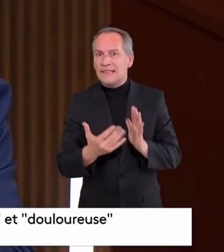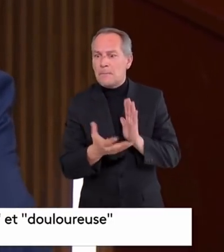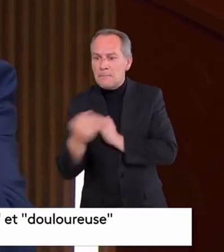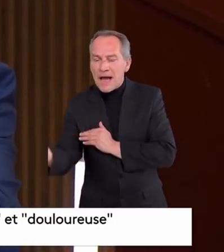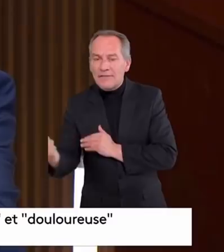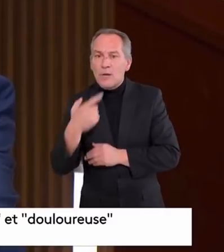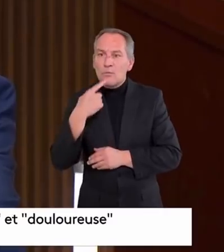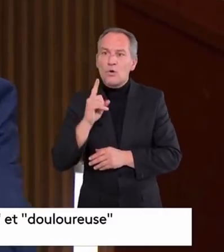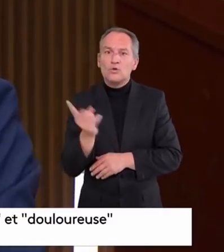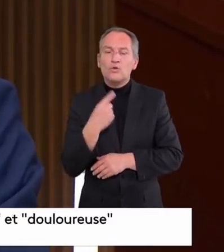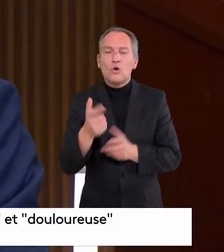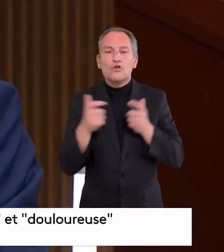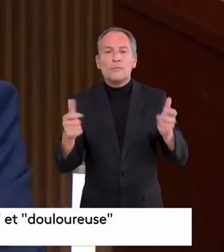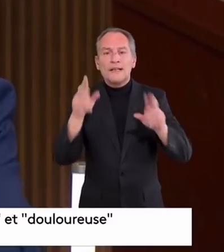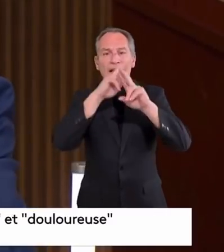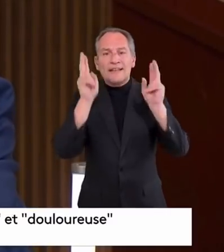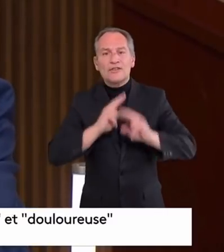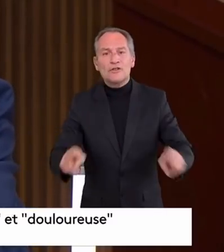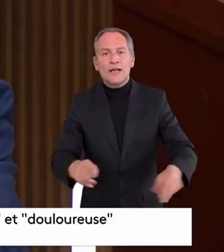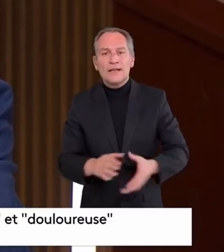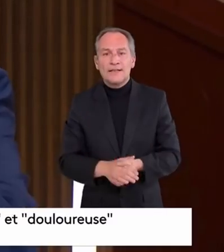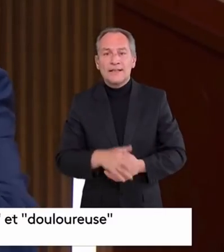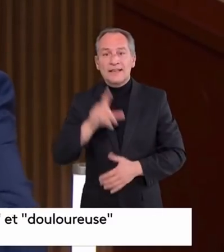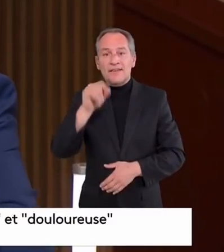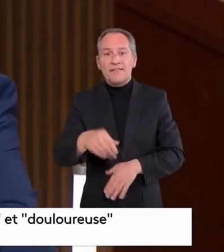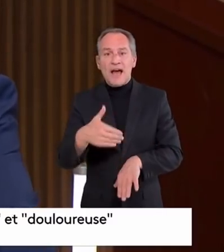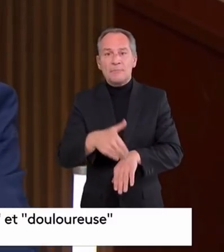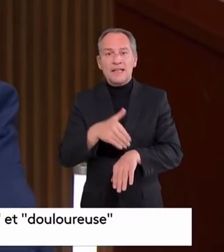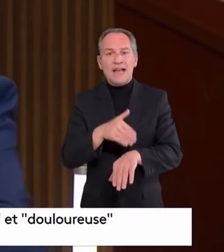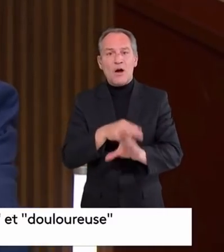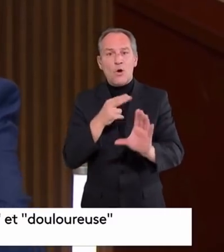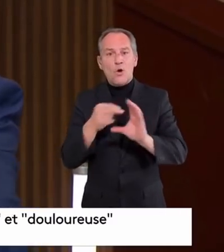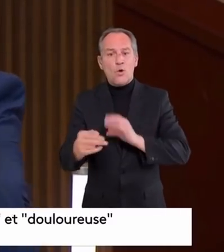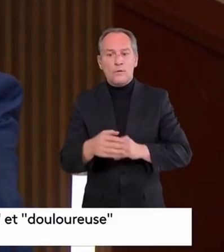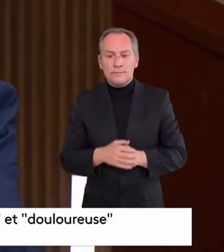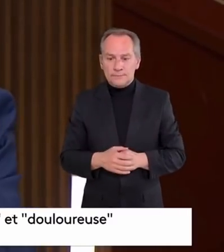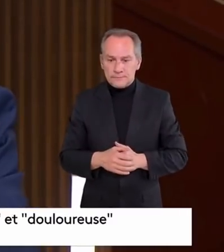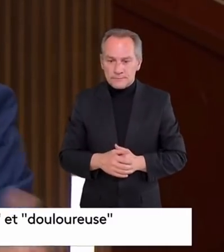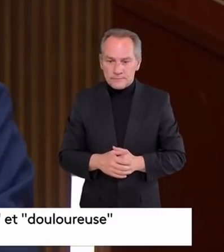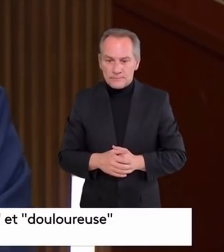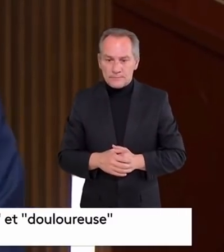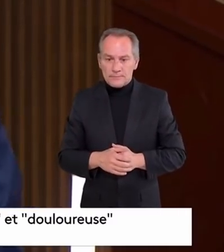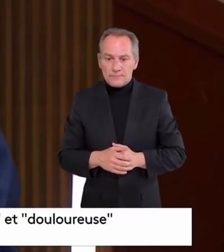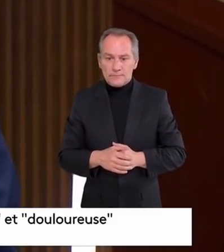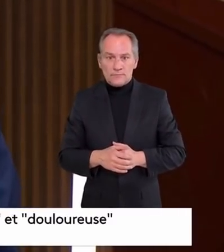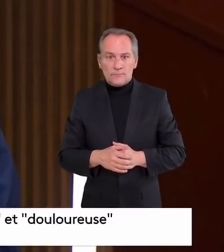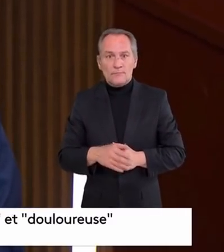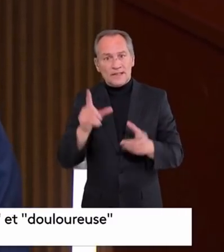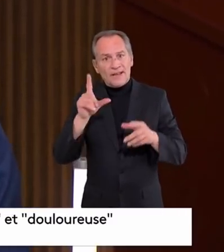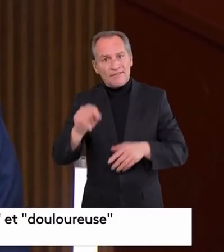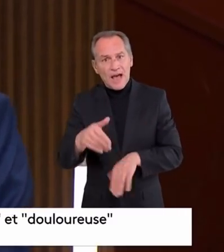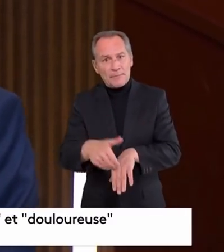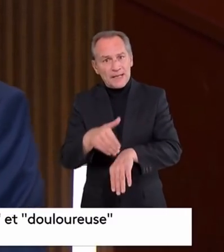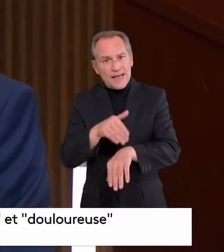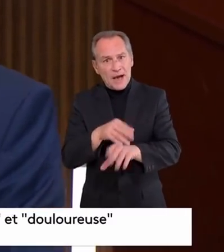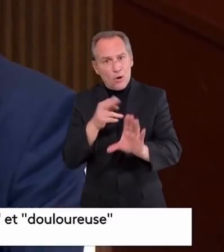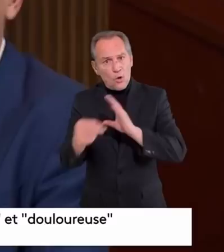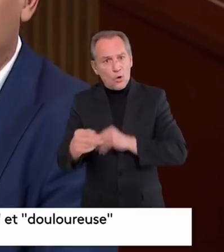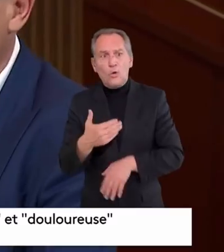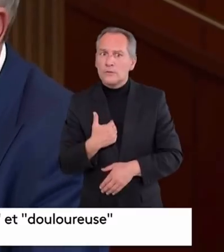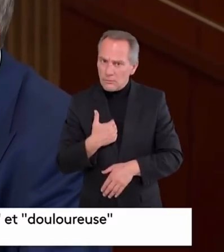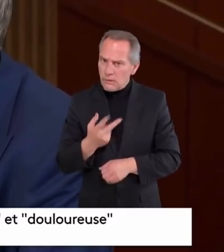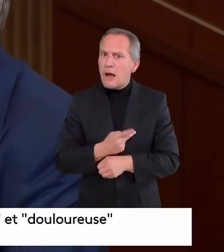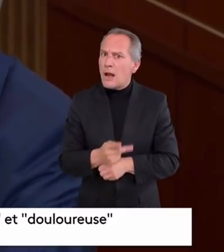multinationales. Ça, c'est 20 milliards d'euros, c'est le régime mère-fille qu'on abroge, en gros. Mais ça fait rentrer 20 milliards d'euros. C'est pas une paille, quand